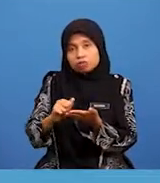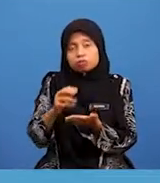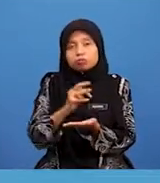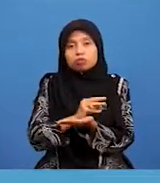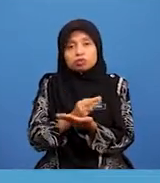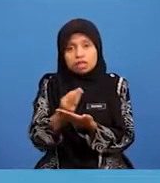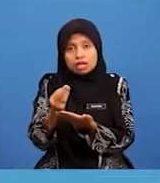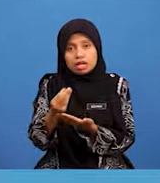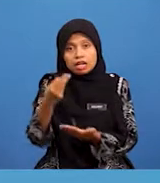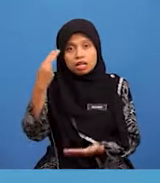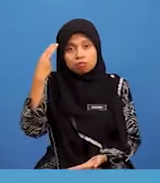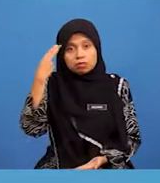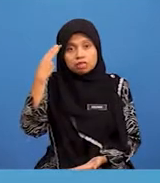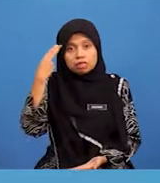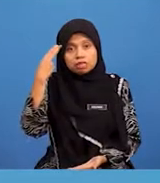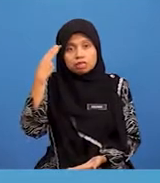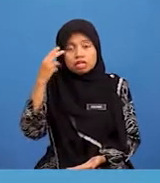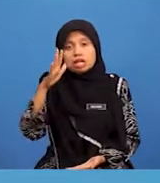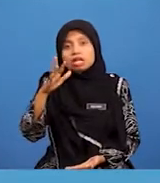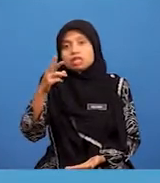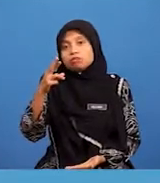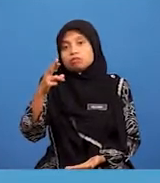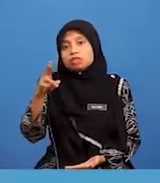RM30,000, kita ada akaun semasa Sarah